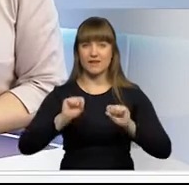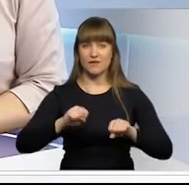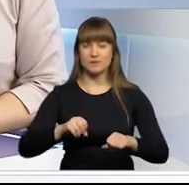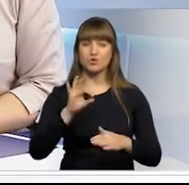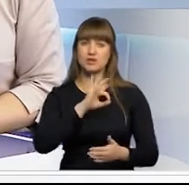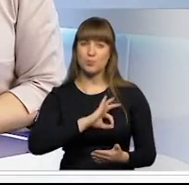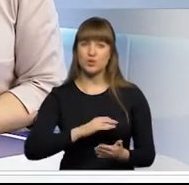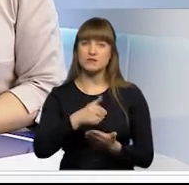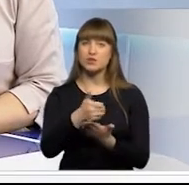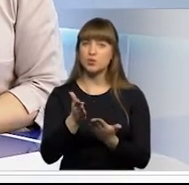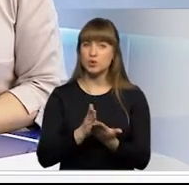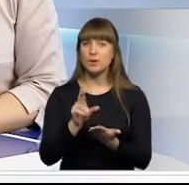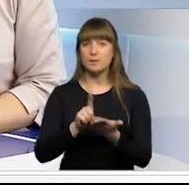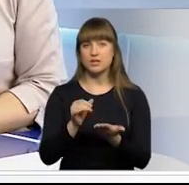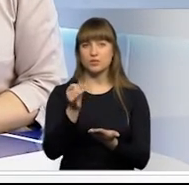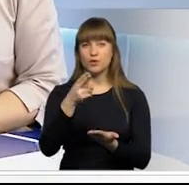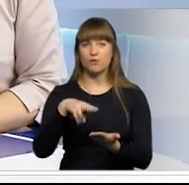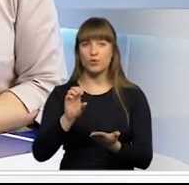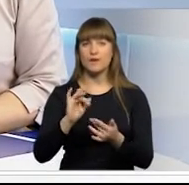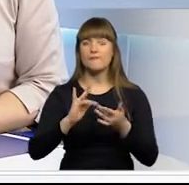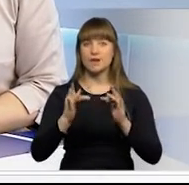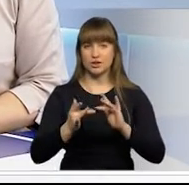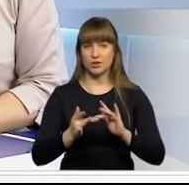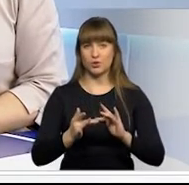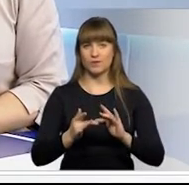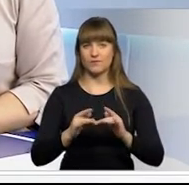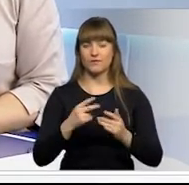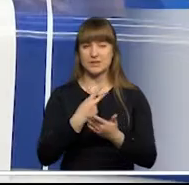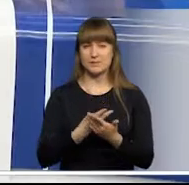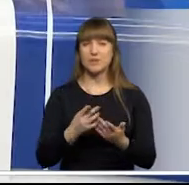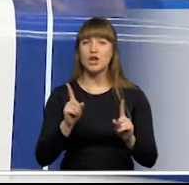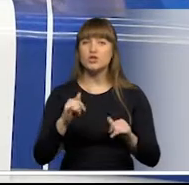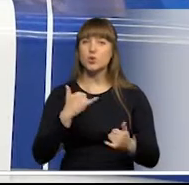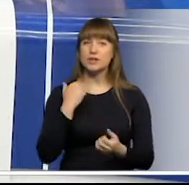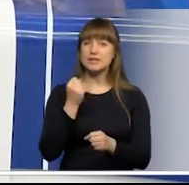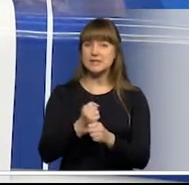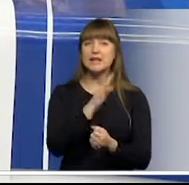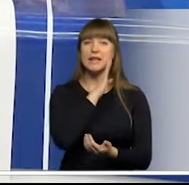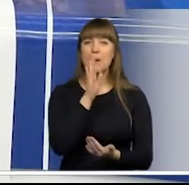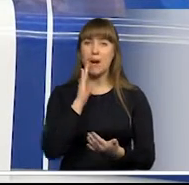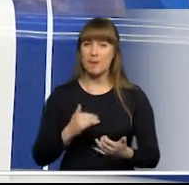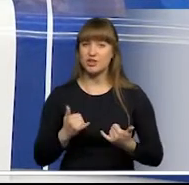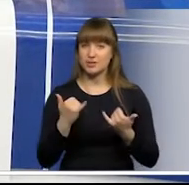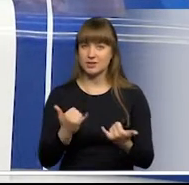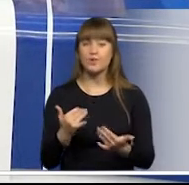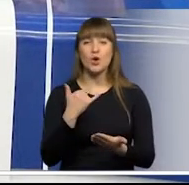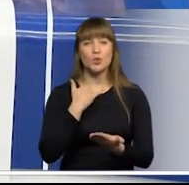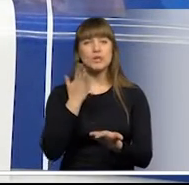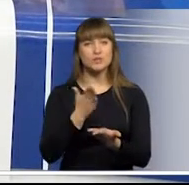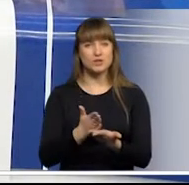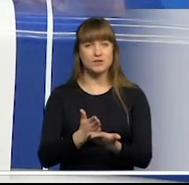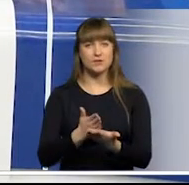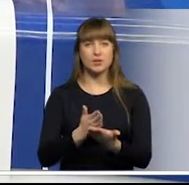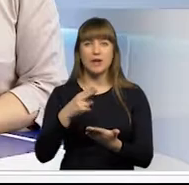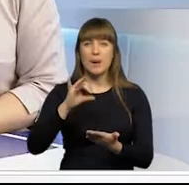виде. Вот что у нас сделано для мамочек. У нас существует портал госуслуг, которыми пользуются все граждане, и сайт